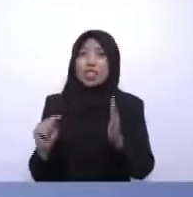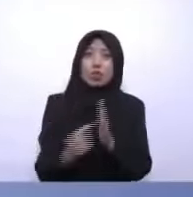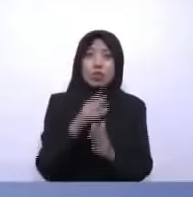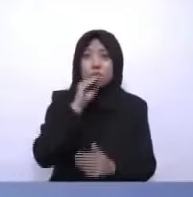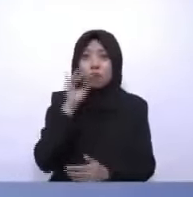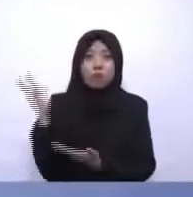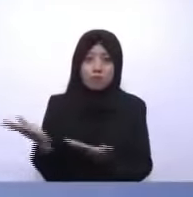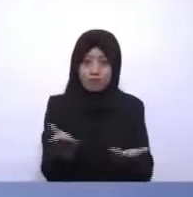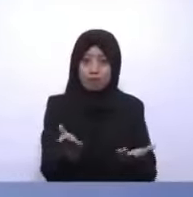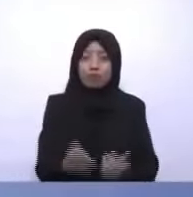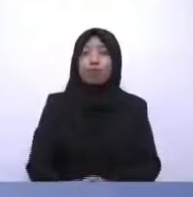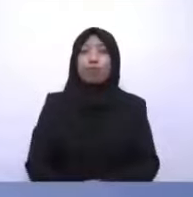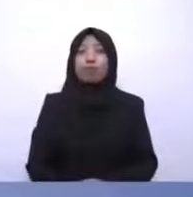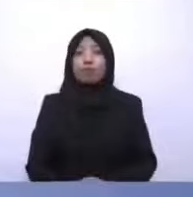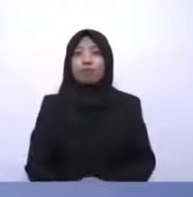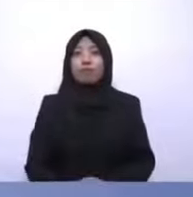menjawab.